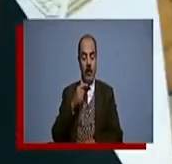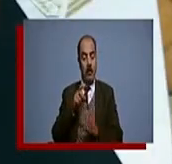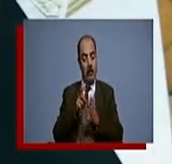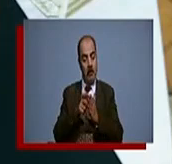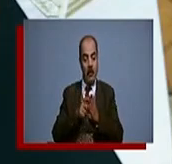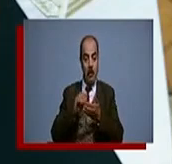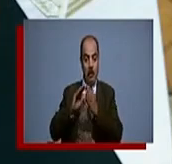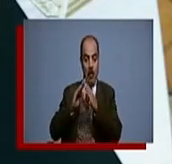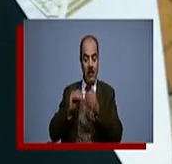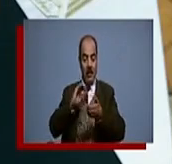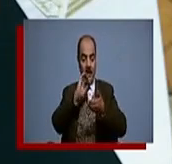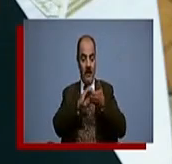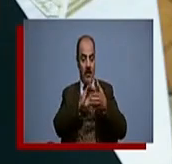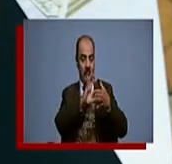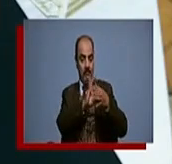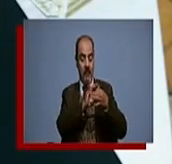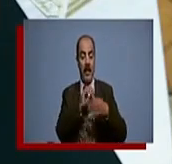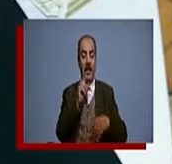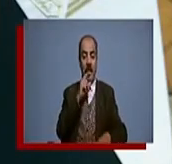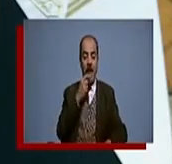حلول لتغير المناخ والطاقه الخضراء،